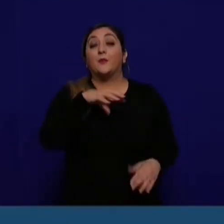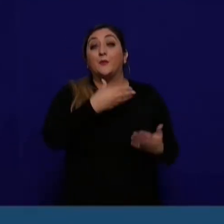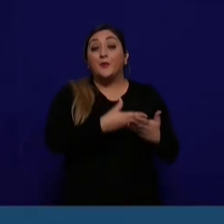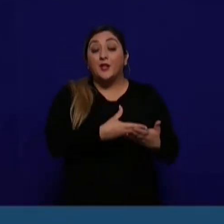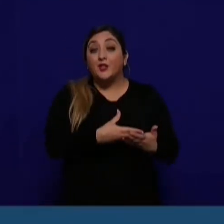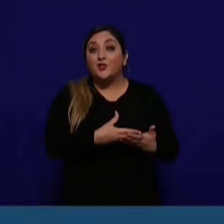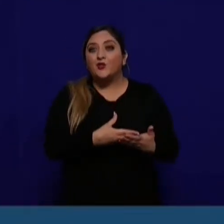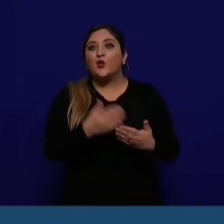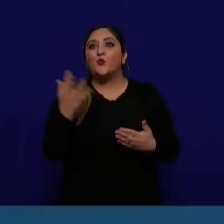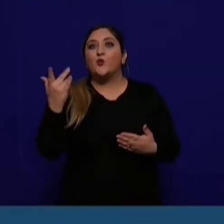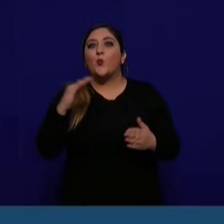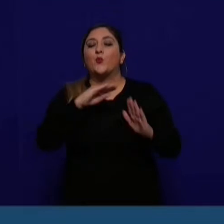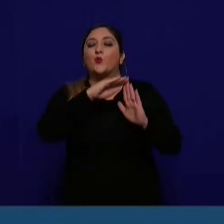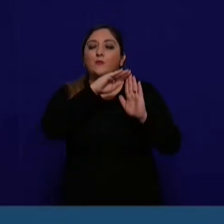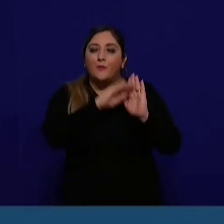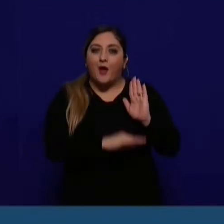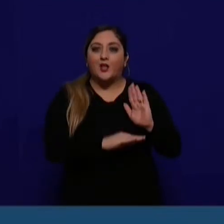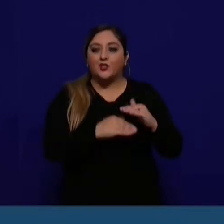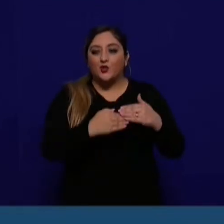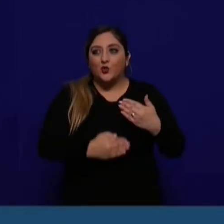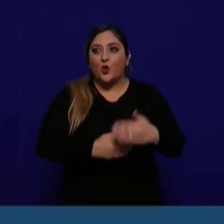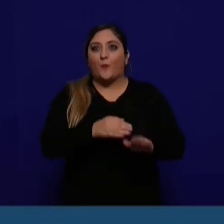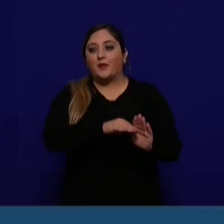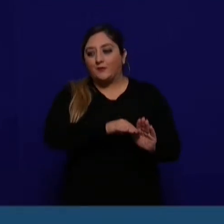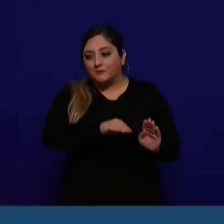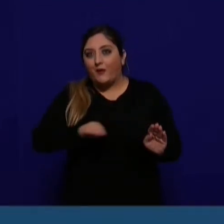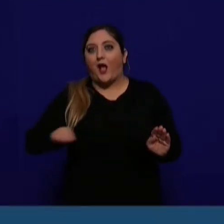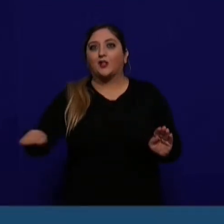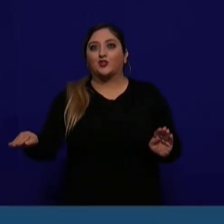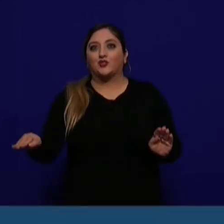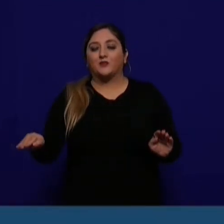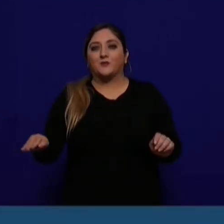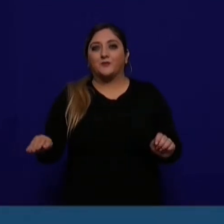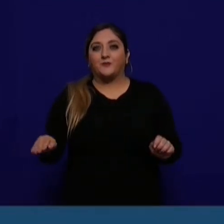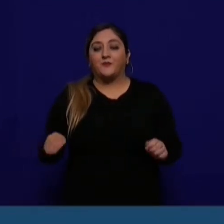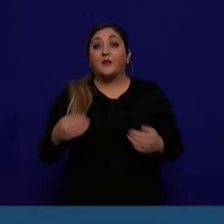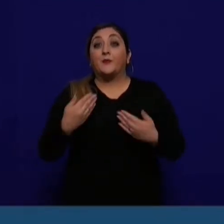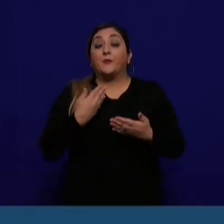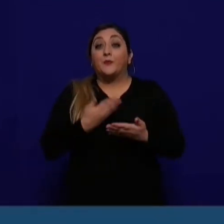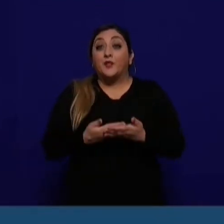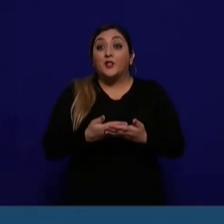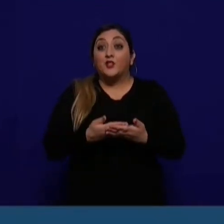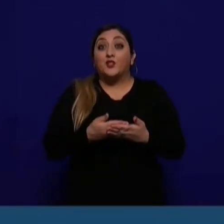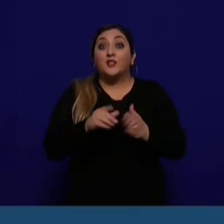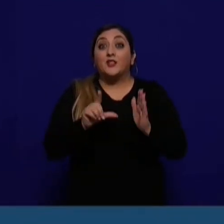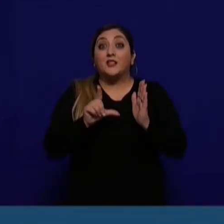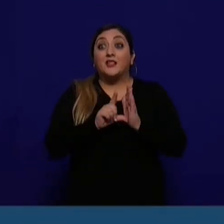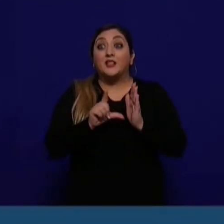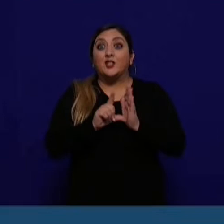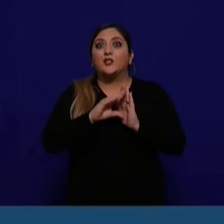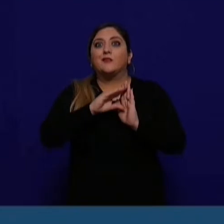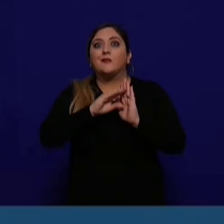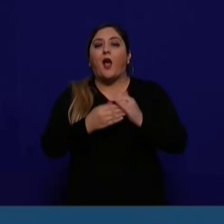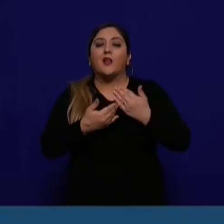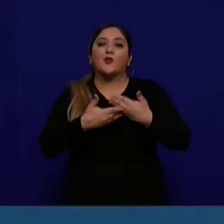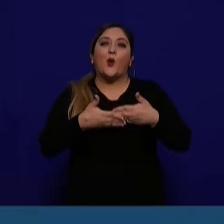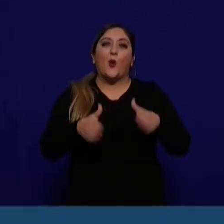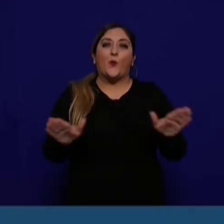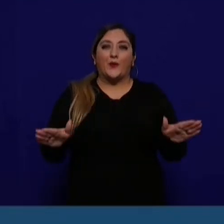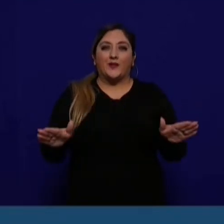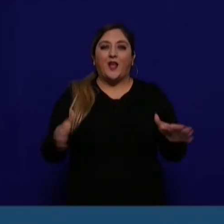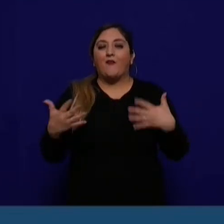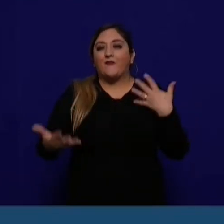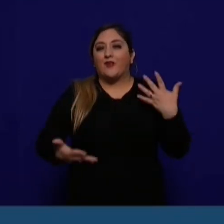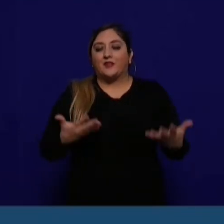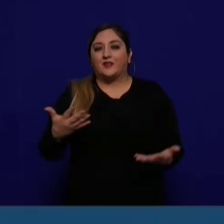baxxi, allura nistgħu nibqgħu navvanzaw ukoll fir-rilaxx tal-miżuri. Fuq il-varjanti aħna dejjem namlu kol